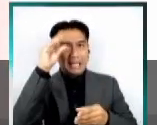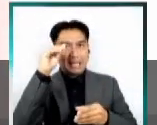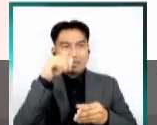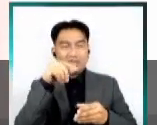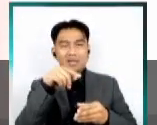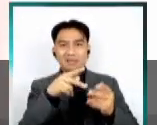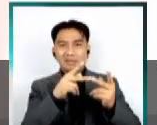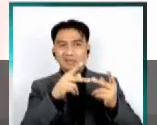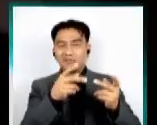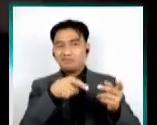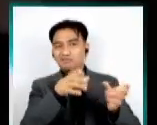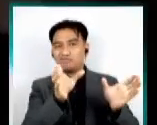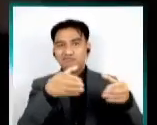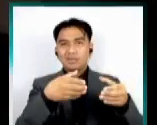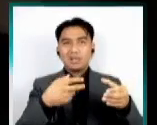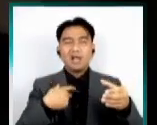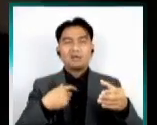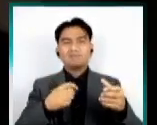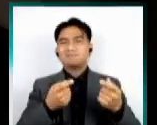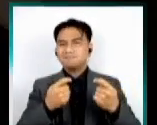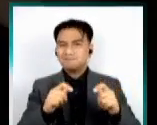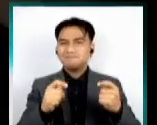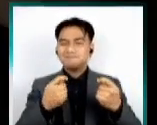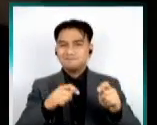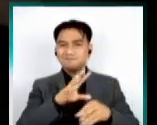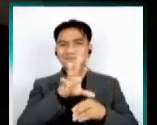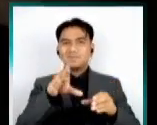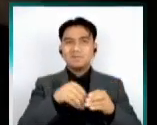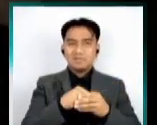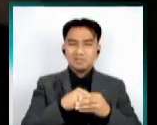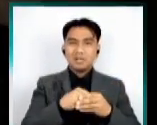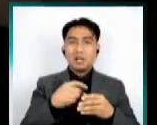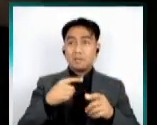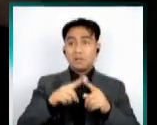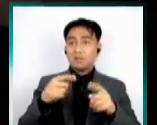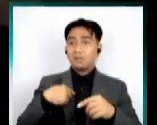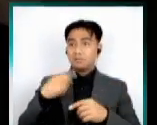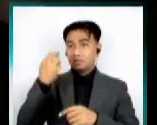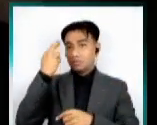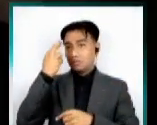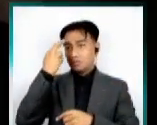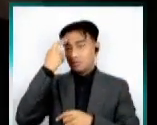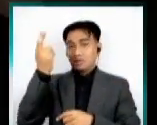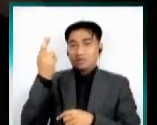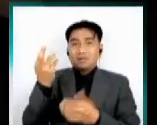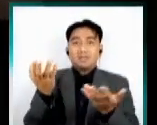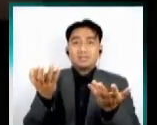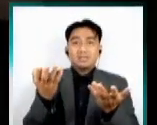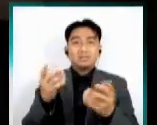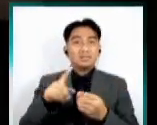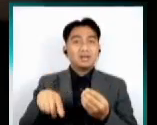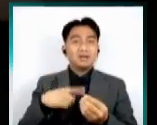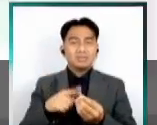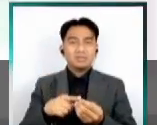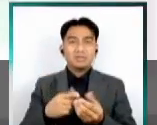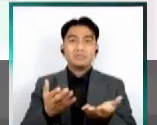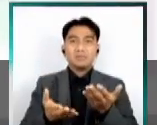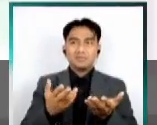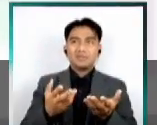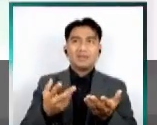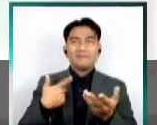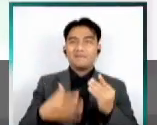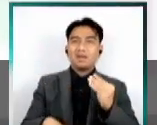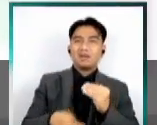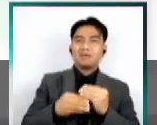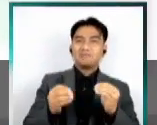what I had was a disadvantage, but later on I realized what I had was just another motivation.